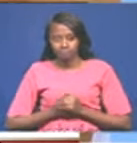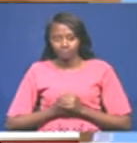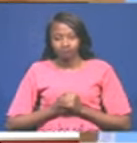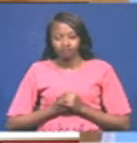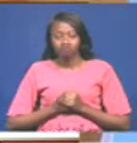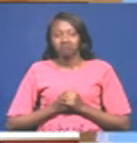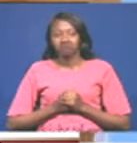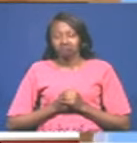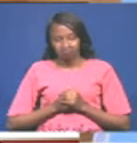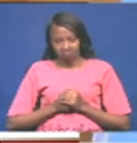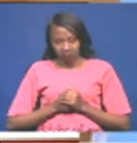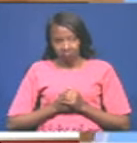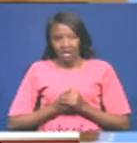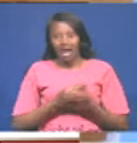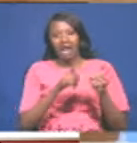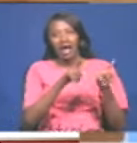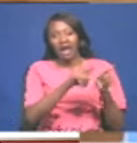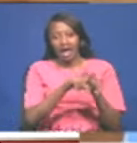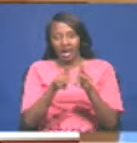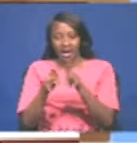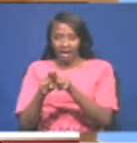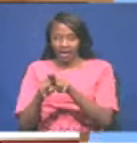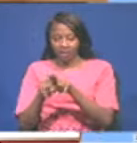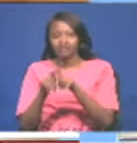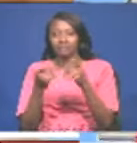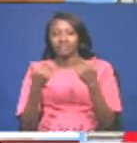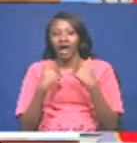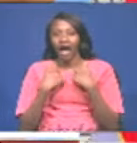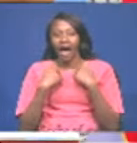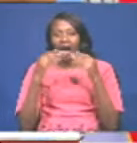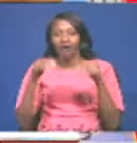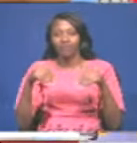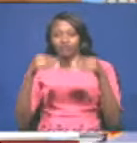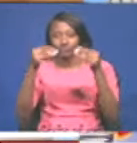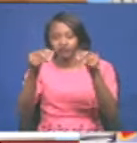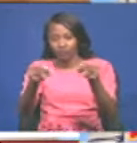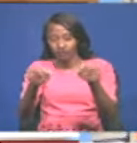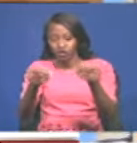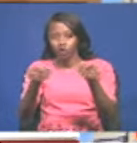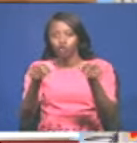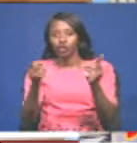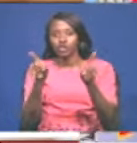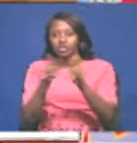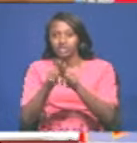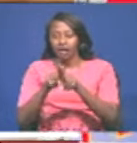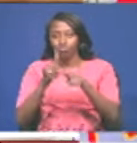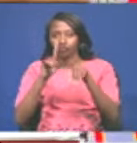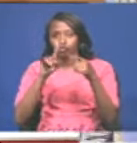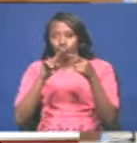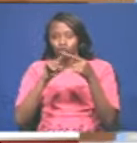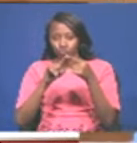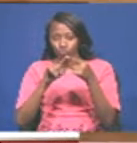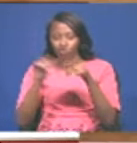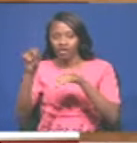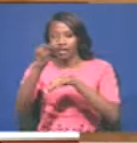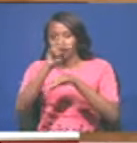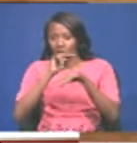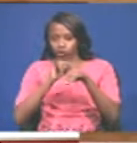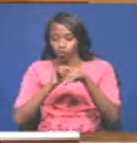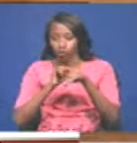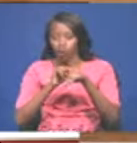and I have transmitted the same to the National Police Service